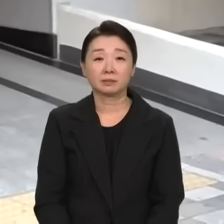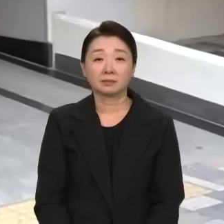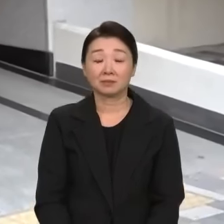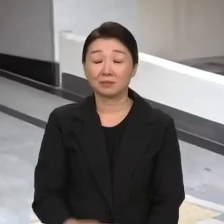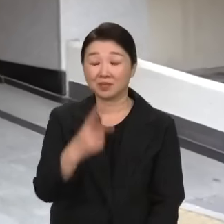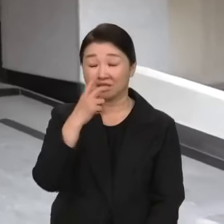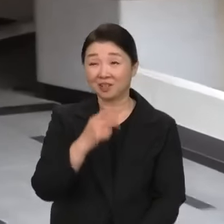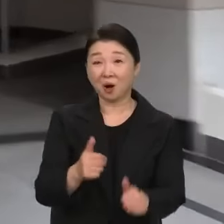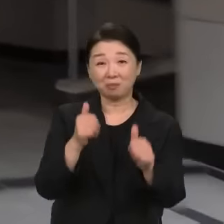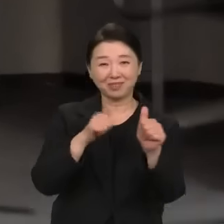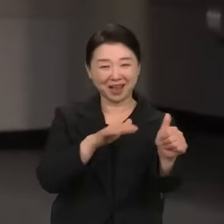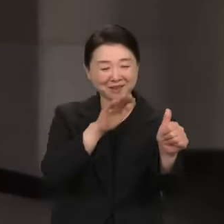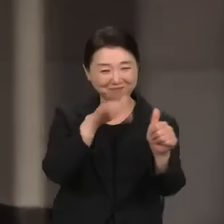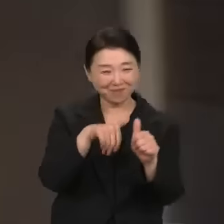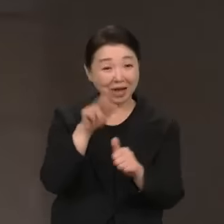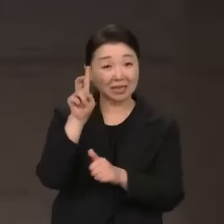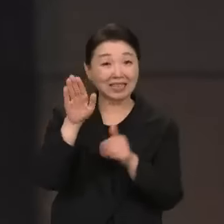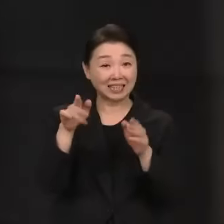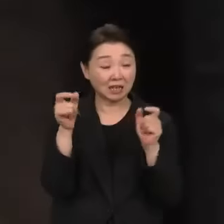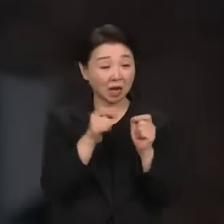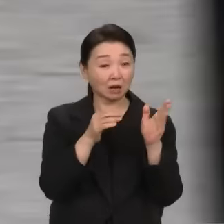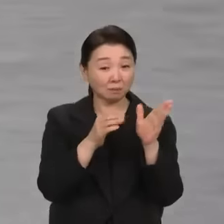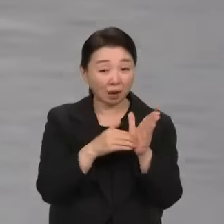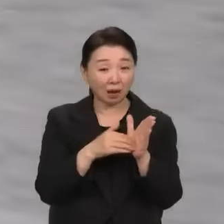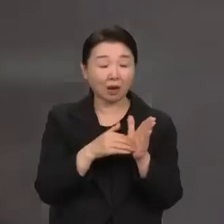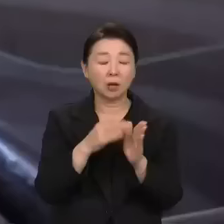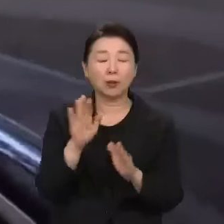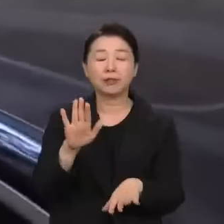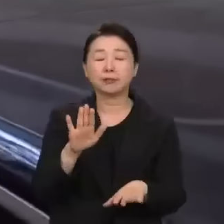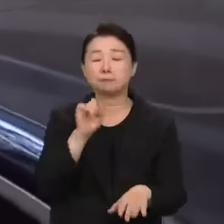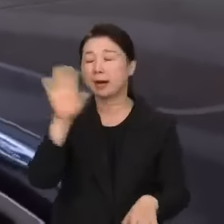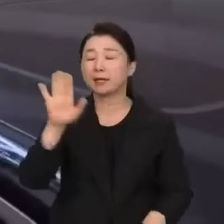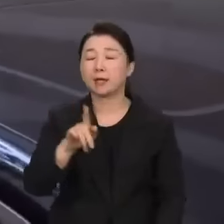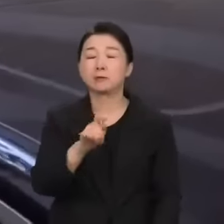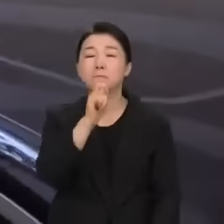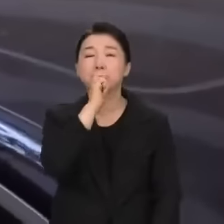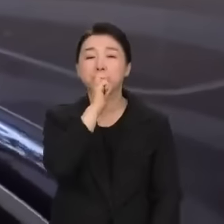검찰 소환을 이틀 앞둔 명 씨는 그동안과 달리 굳게 입을 닫았습니다.